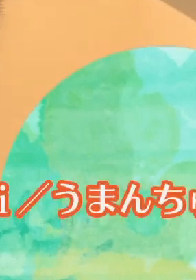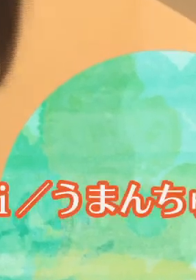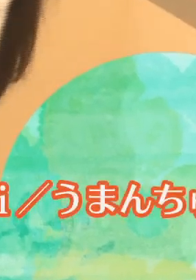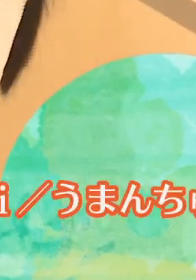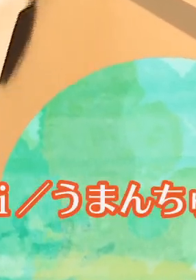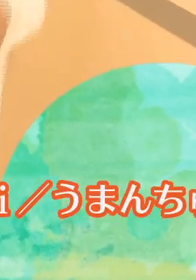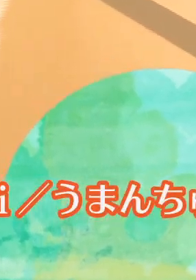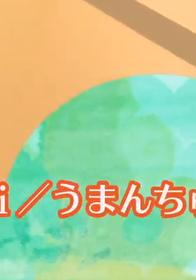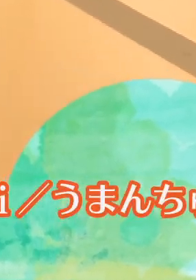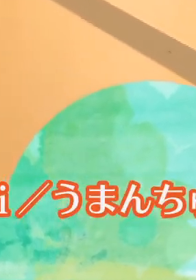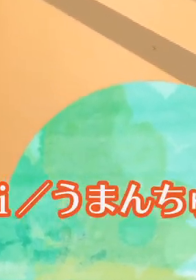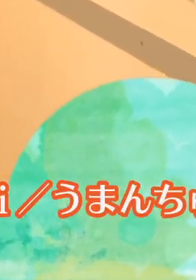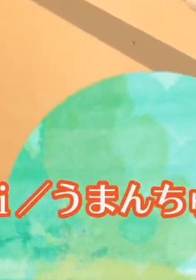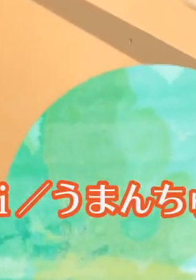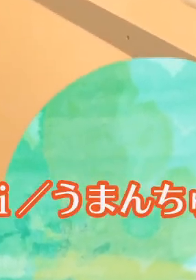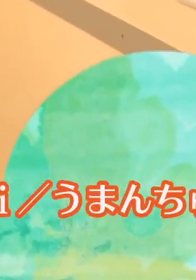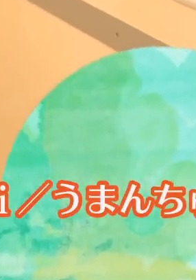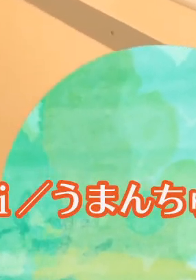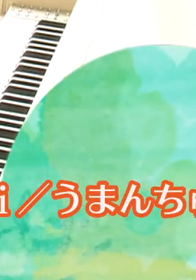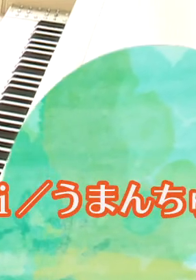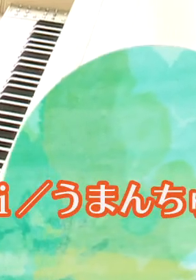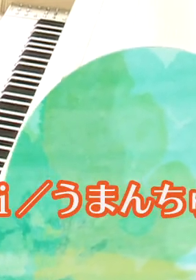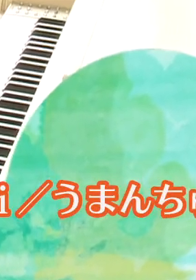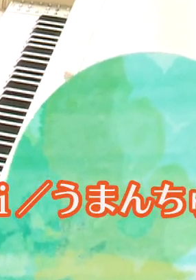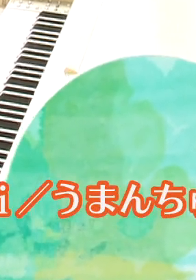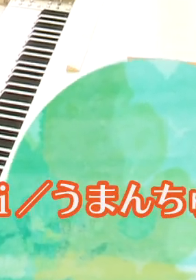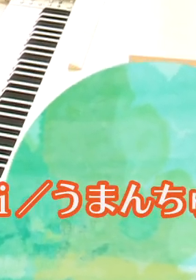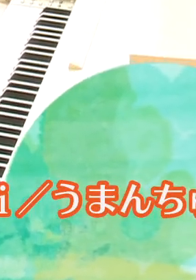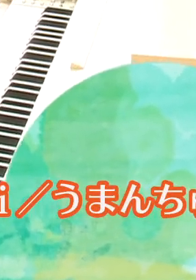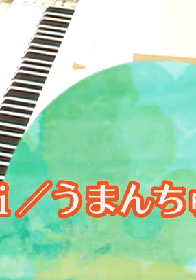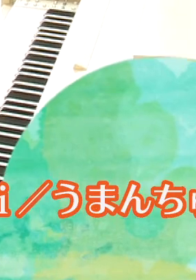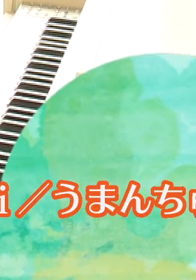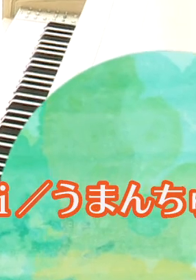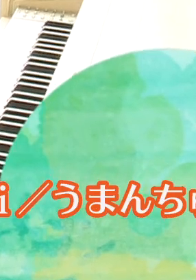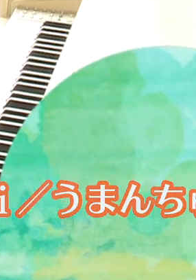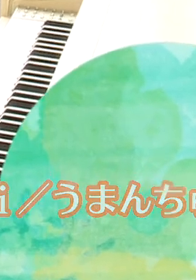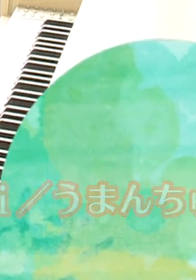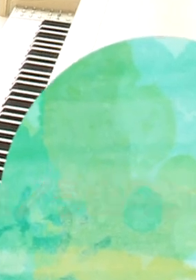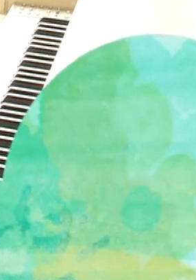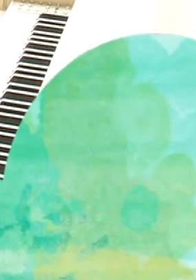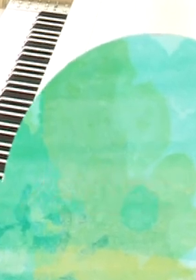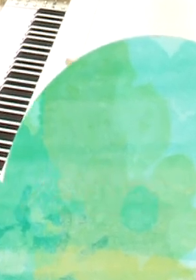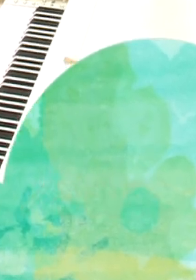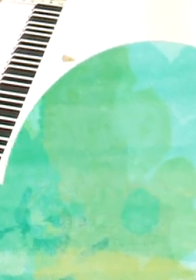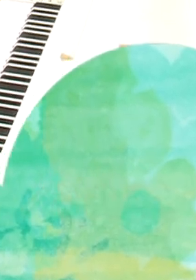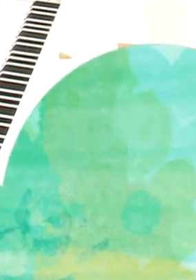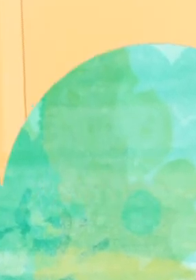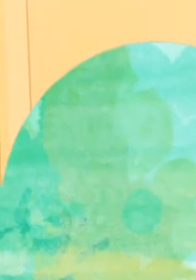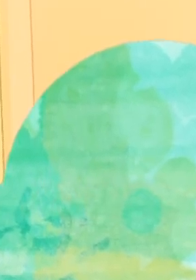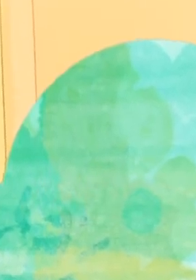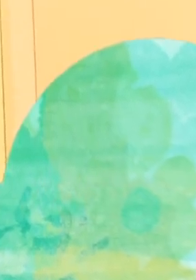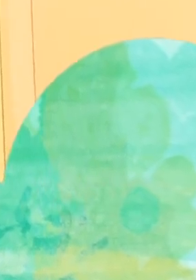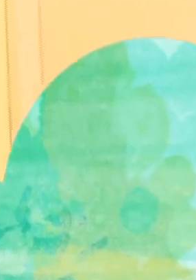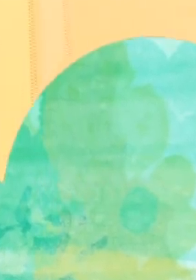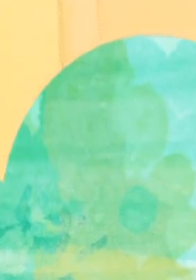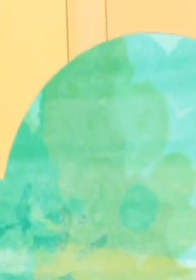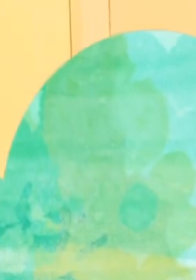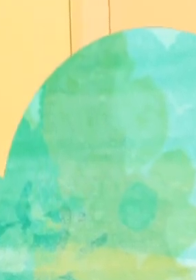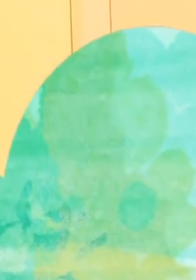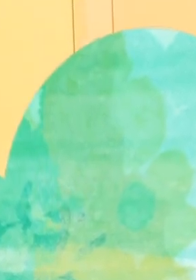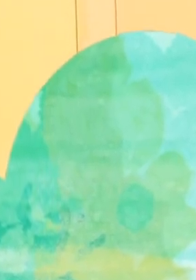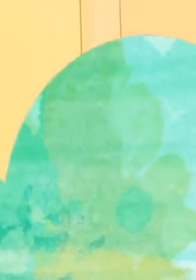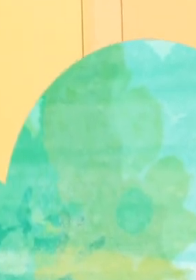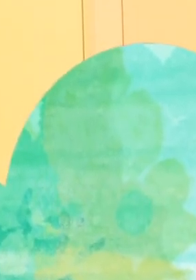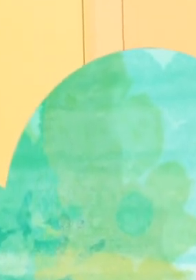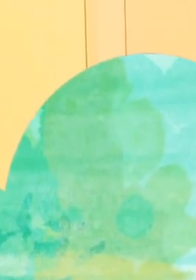300 yen アヌあま16ま10n まんちゅ